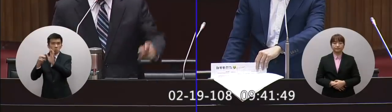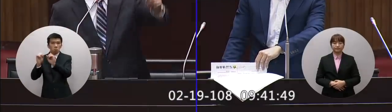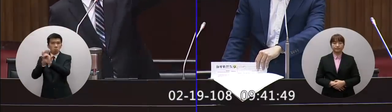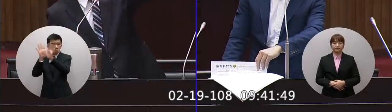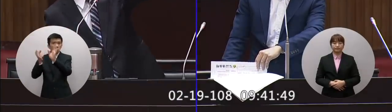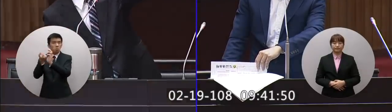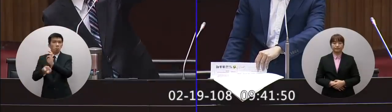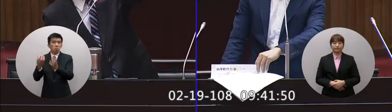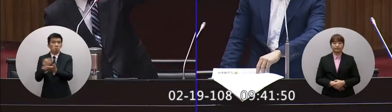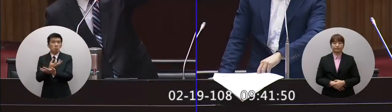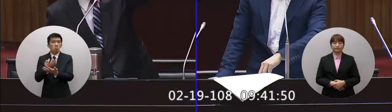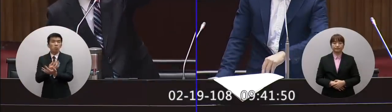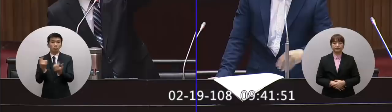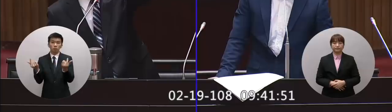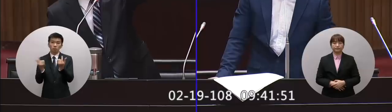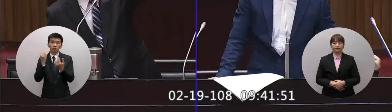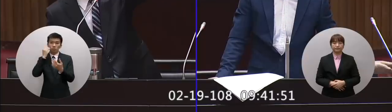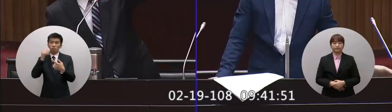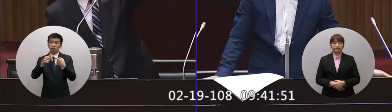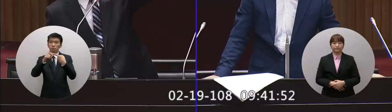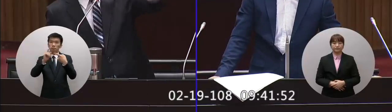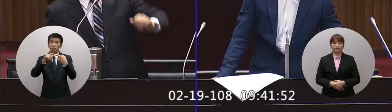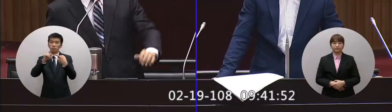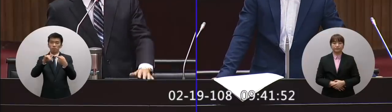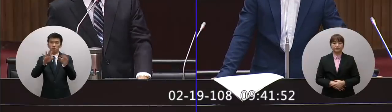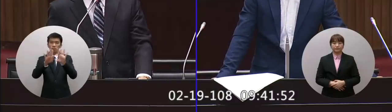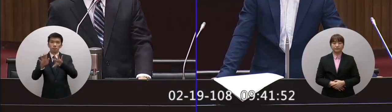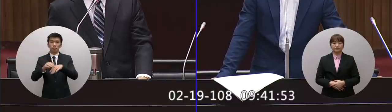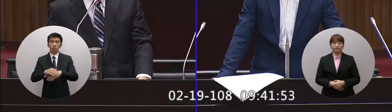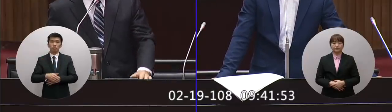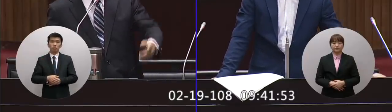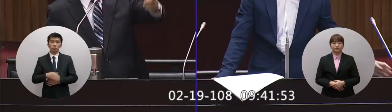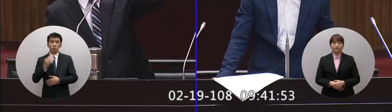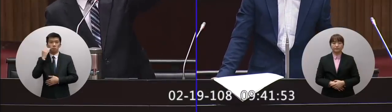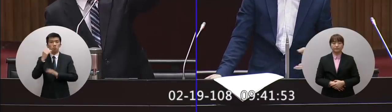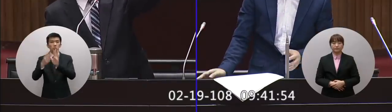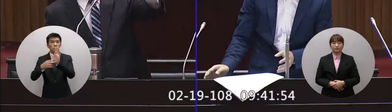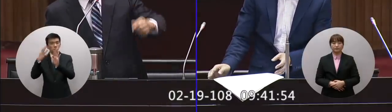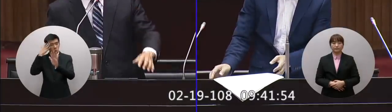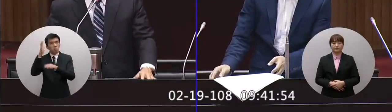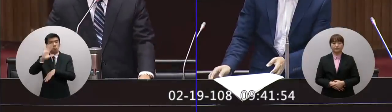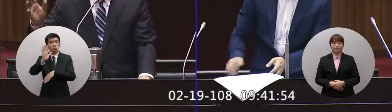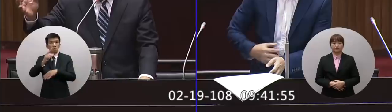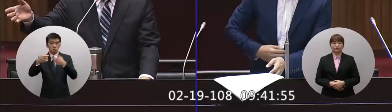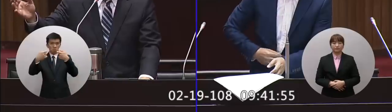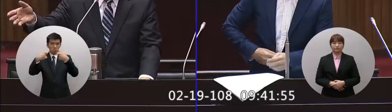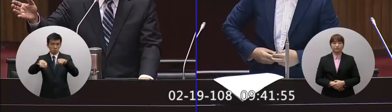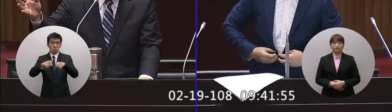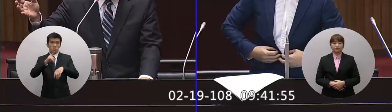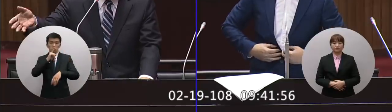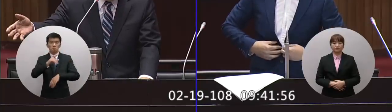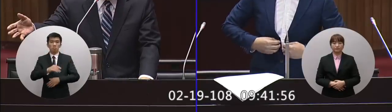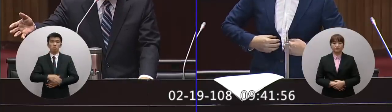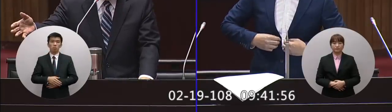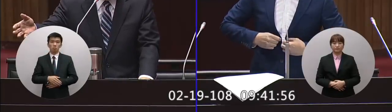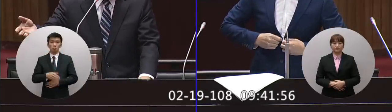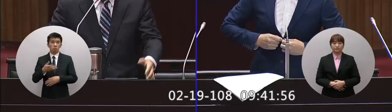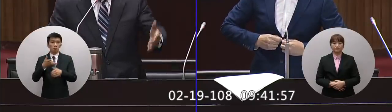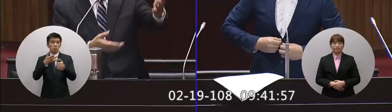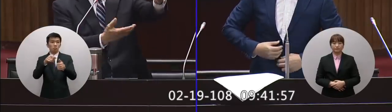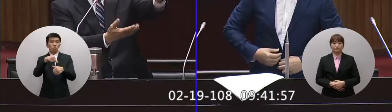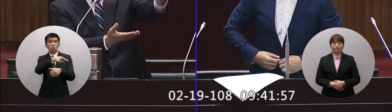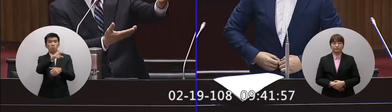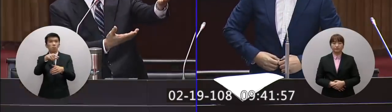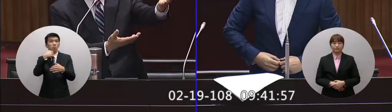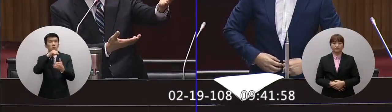样。比如这第一题啦，第一题其实不用讲那么麻烦，第一题只要问哪一个县市